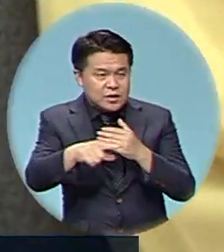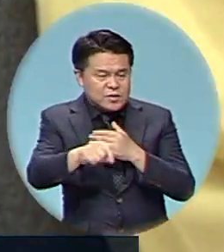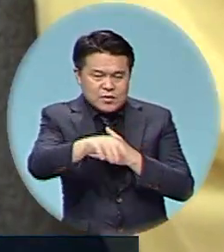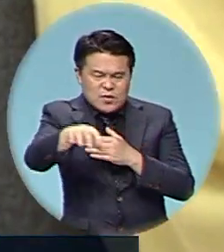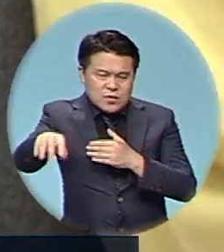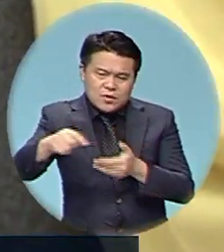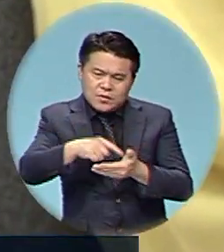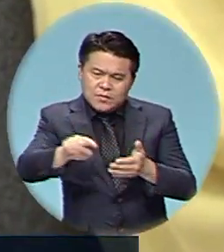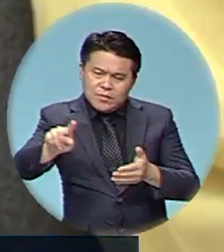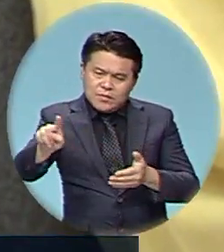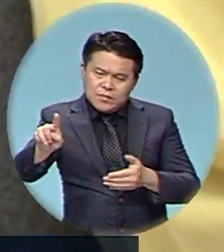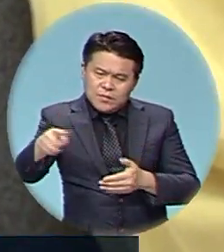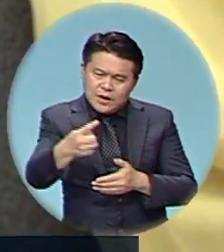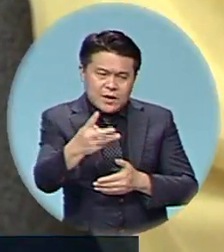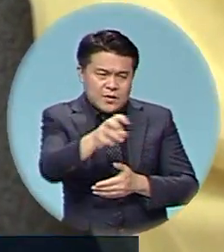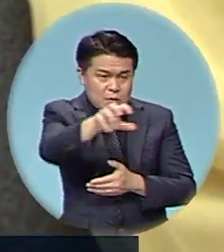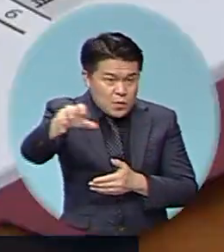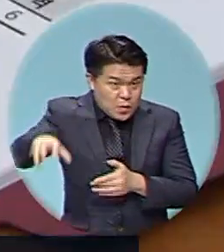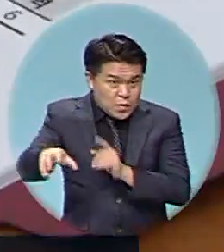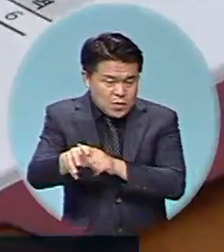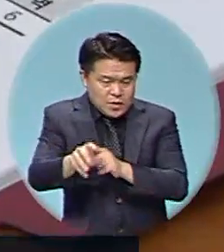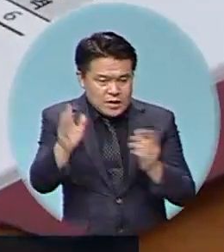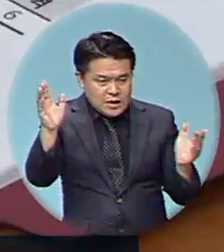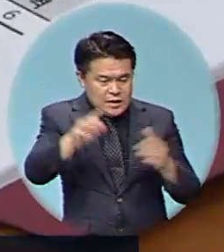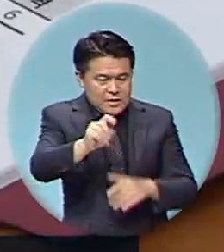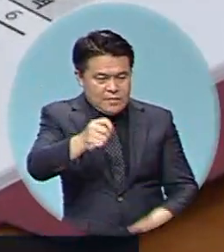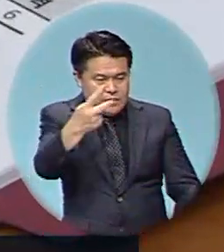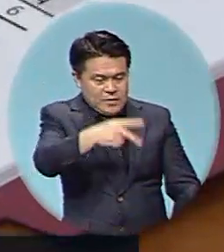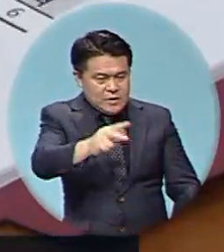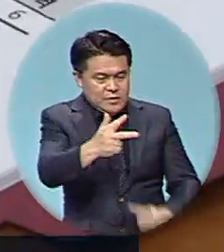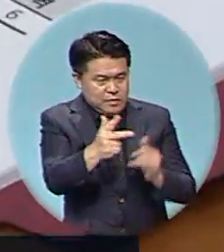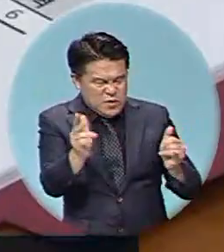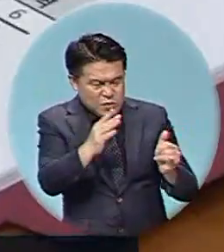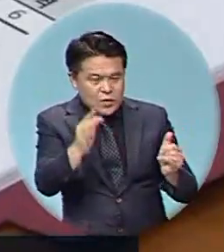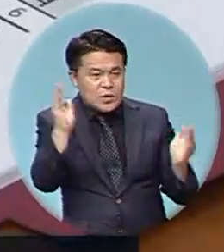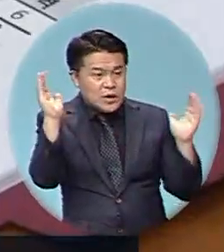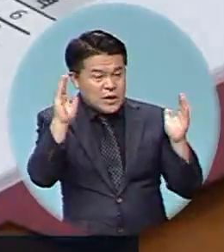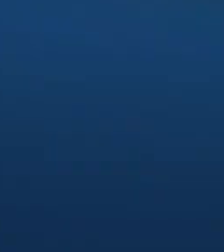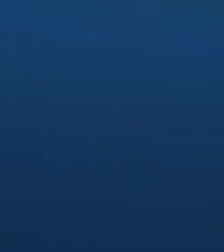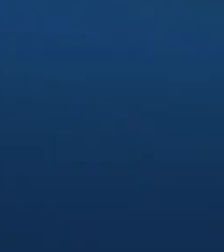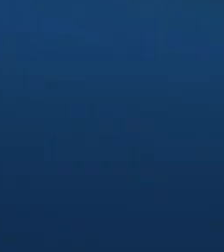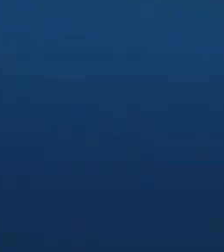학생 12,700명의 학습을 도울 예정입니다. SBS 한지연입니다.